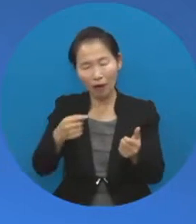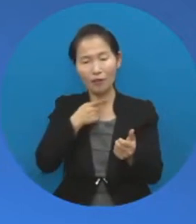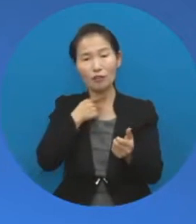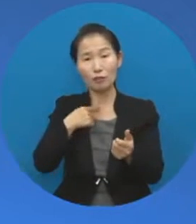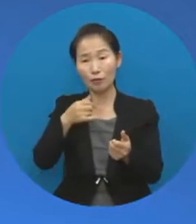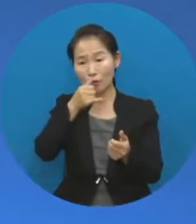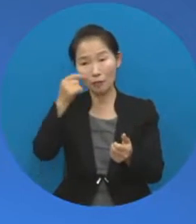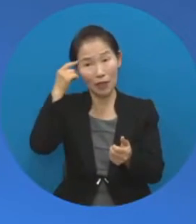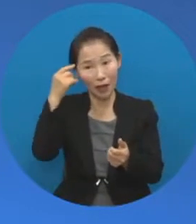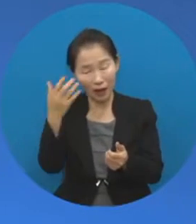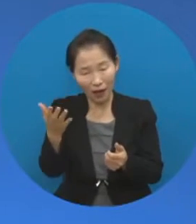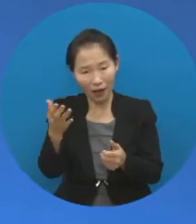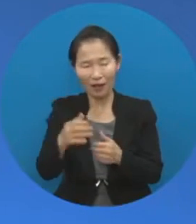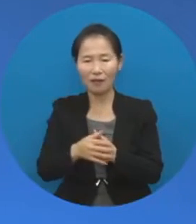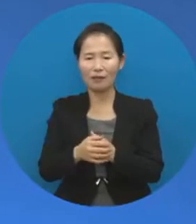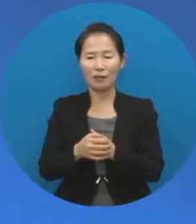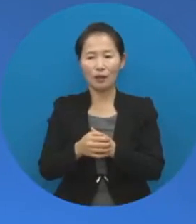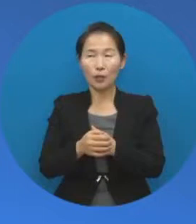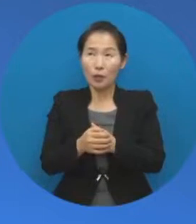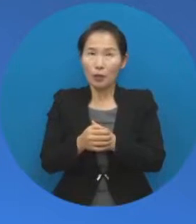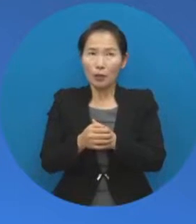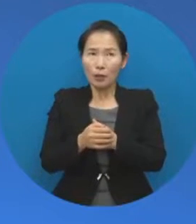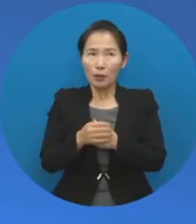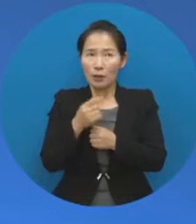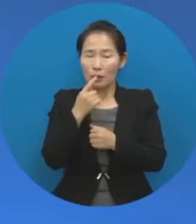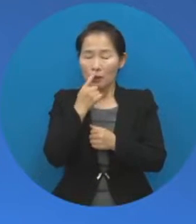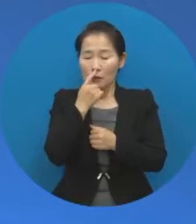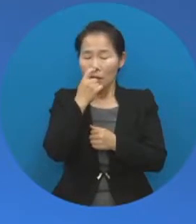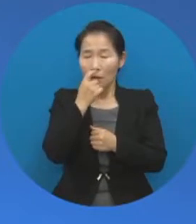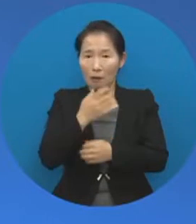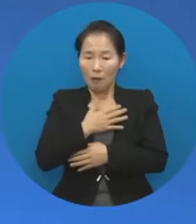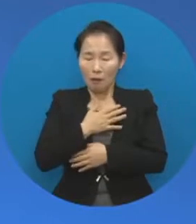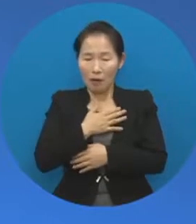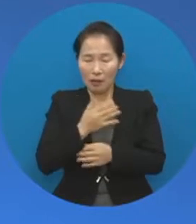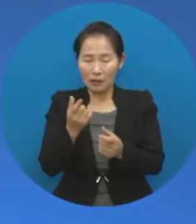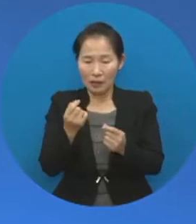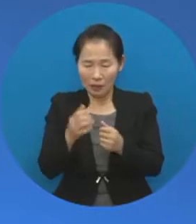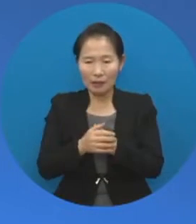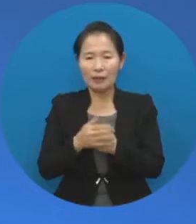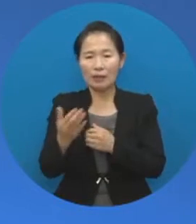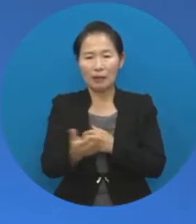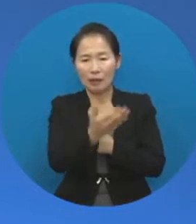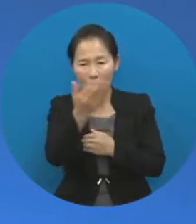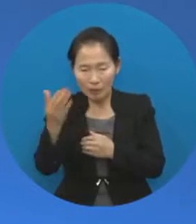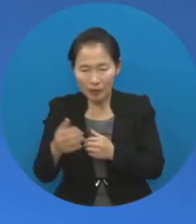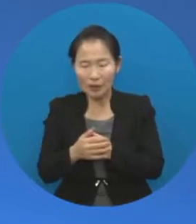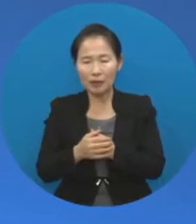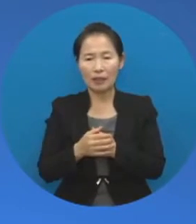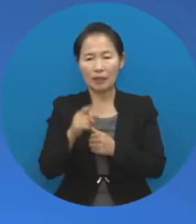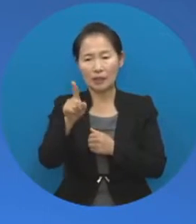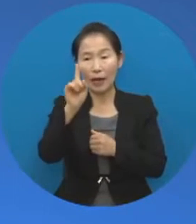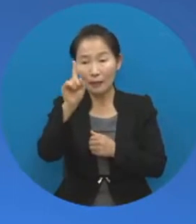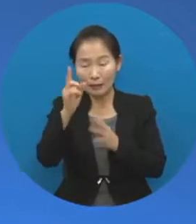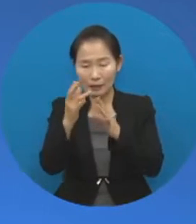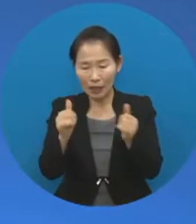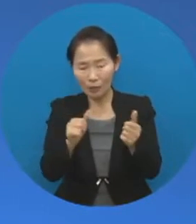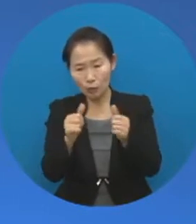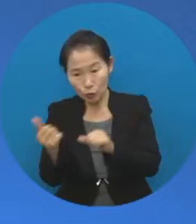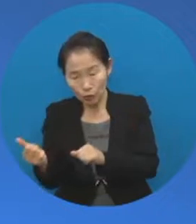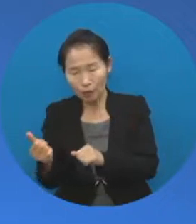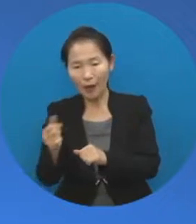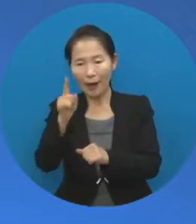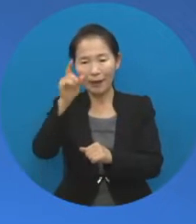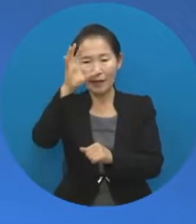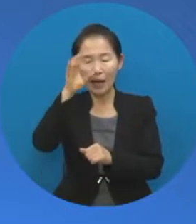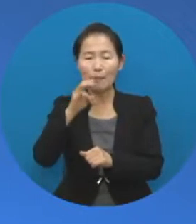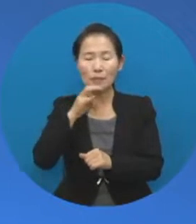것 같았어요. 그래서 꼭 나에게 이야기하는 것 같다 그러는데 여러분 그 한 사람의 죽음이 하늘의 밀알이 될 수